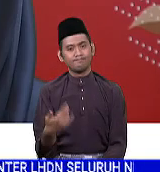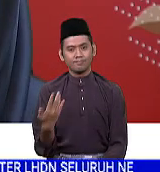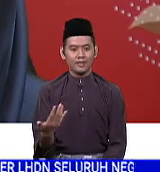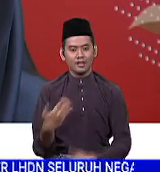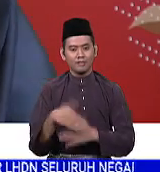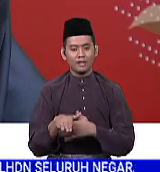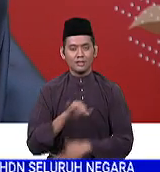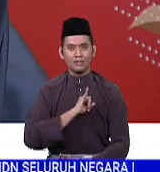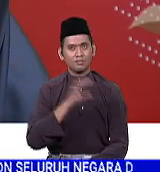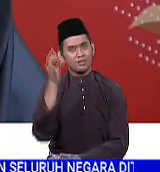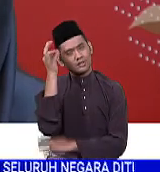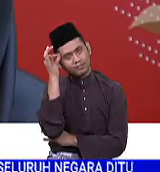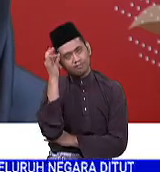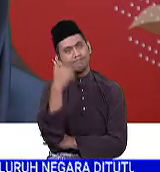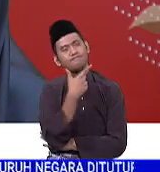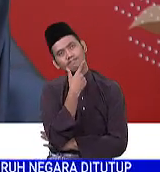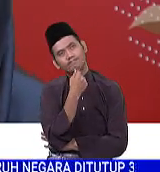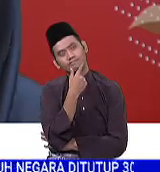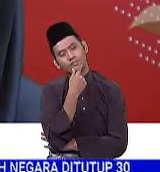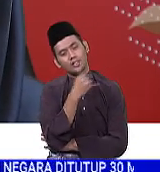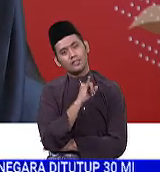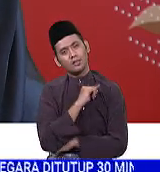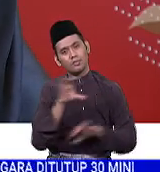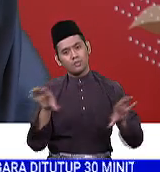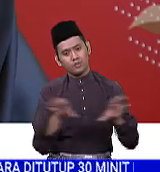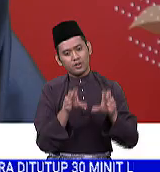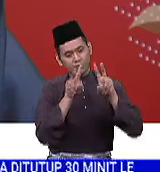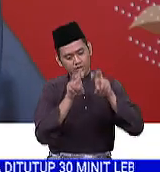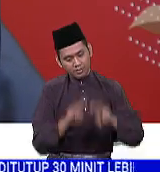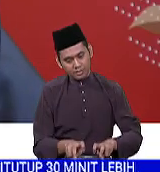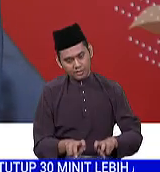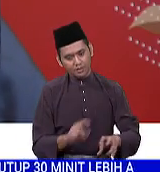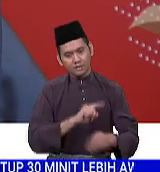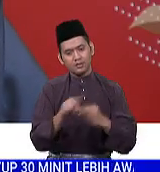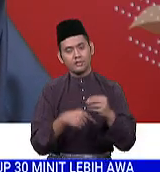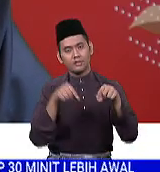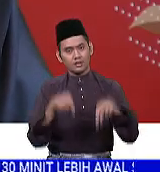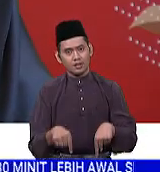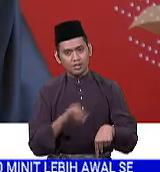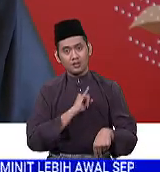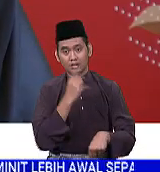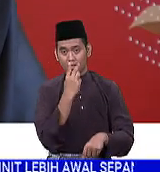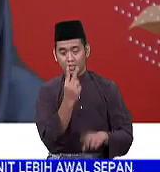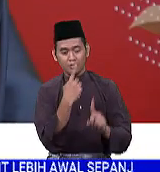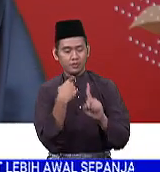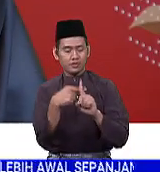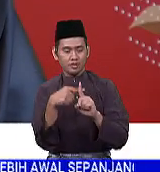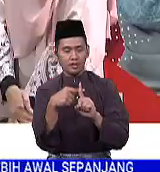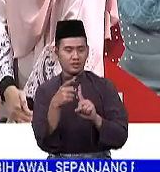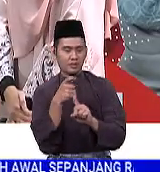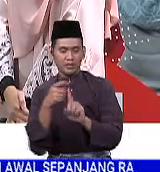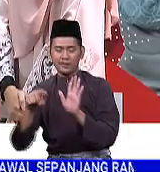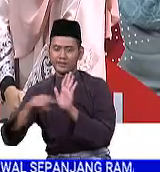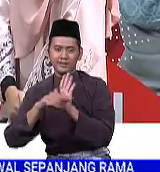Lepas dah ambil tu baru saya fikir, baru saya read up, saya banyak buat research pasal ni. And saya banyak tengok pada positive side daripada negative